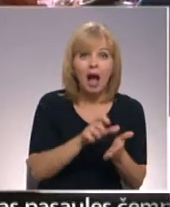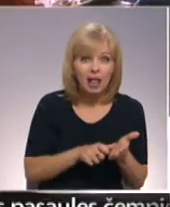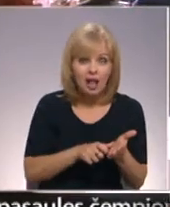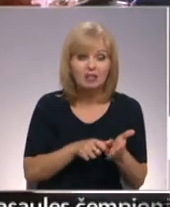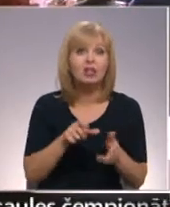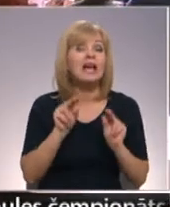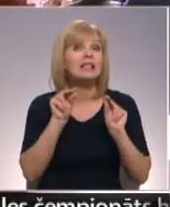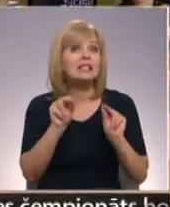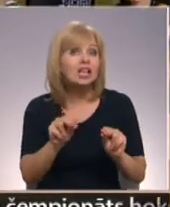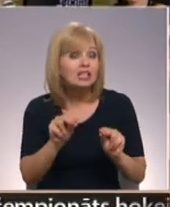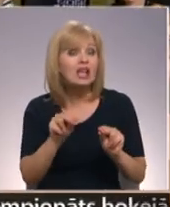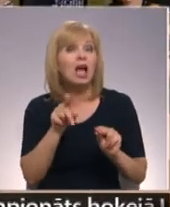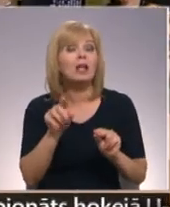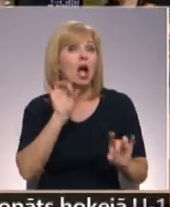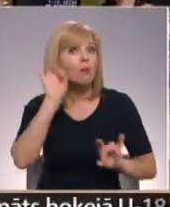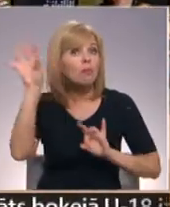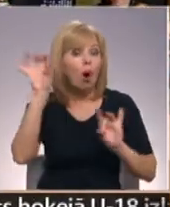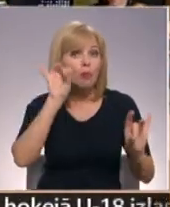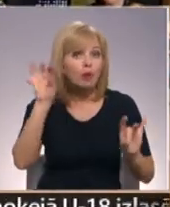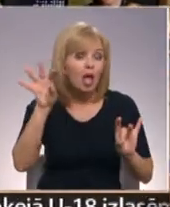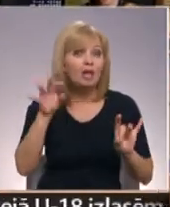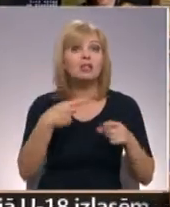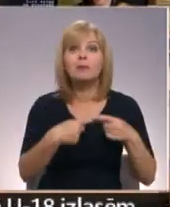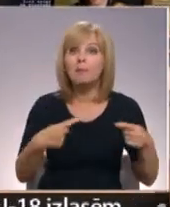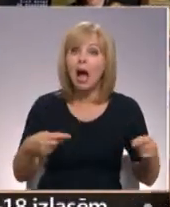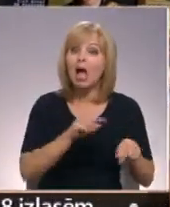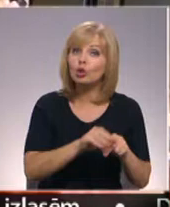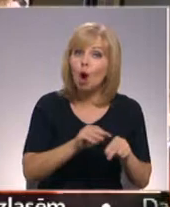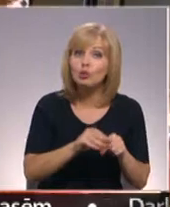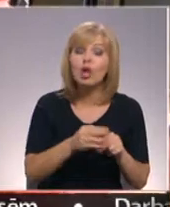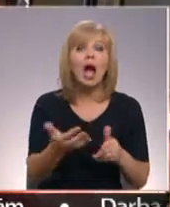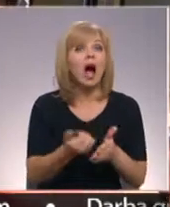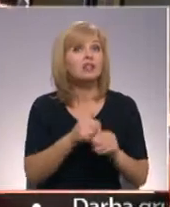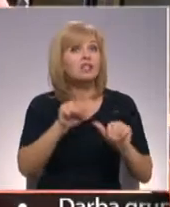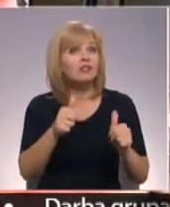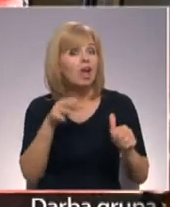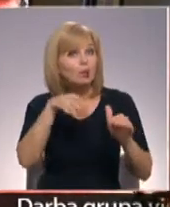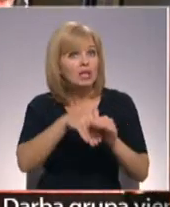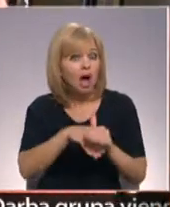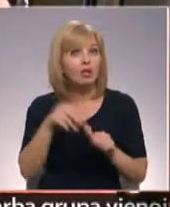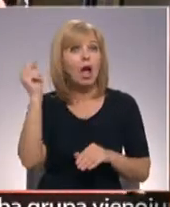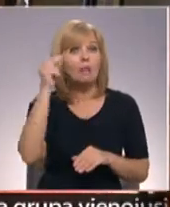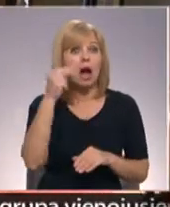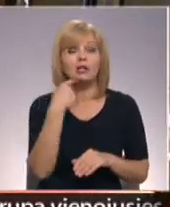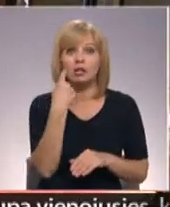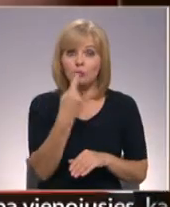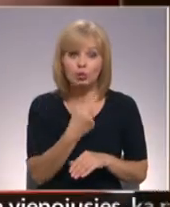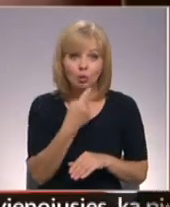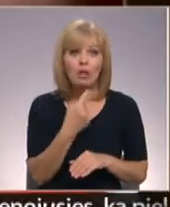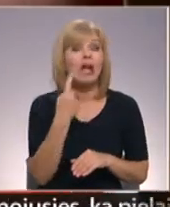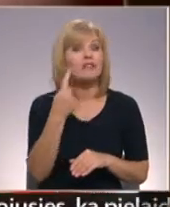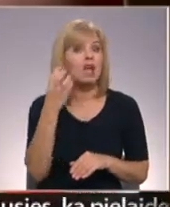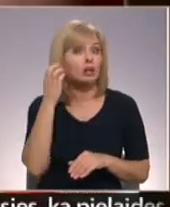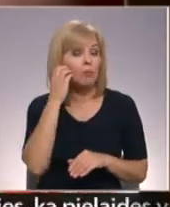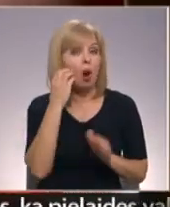I Believe in Good mērķis ir popularizēt labdarības metodus un atrast veidus, kā tās iekļaut mācības stundās. Projektā ir divas daļas. Viena ir